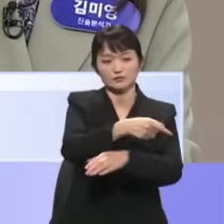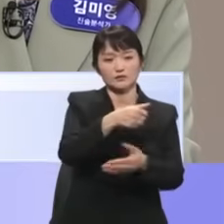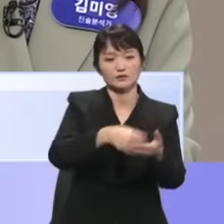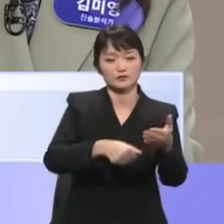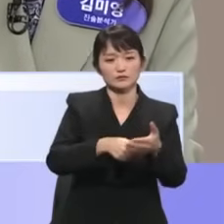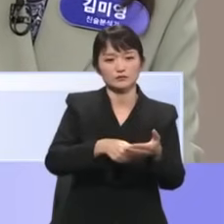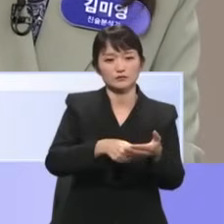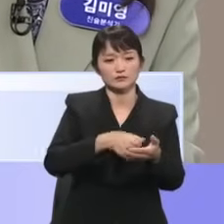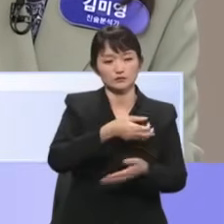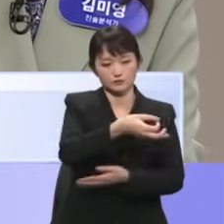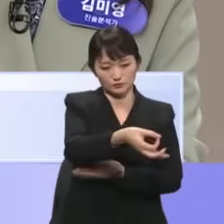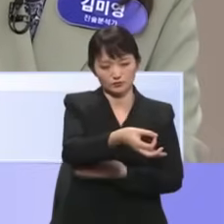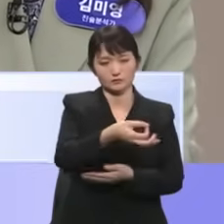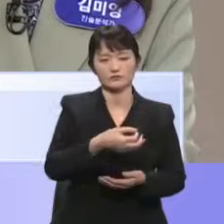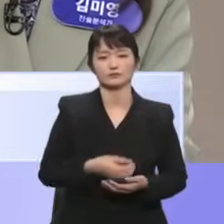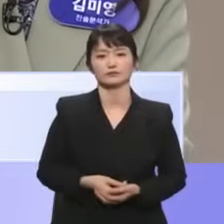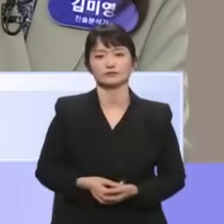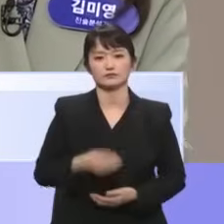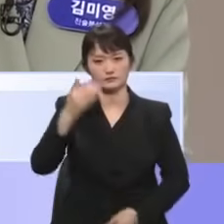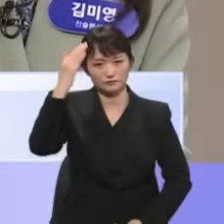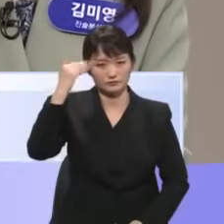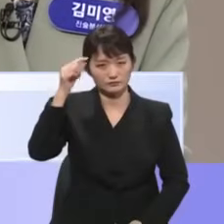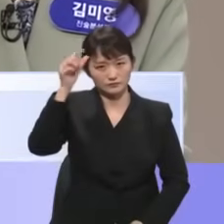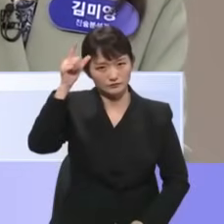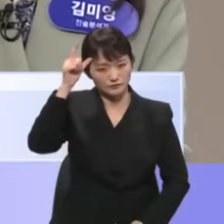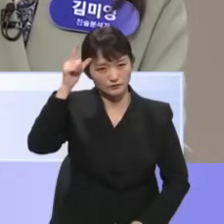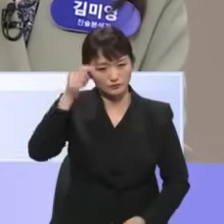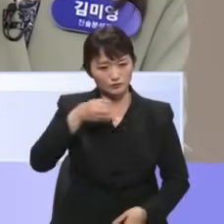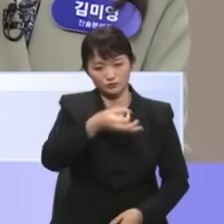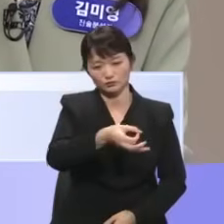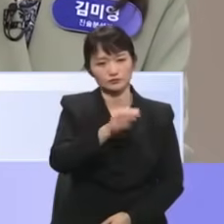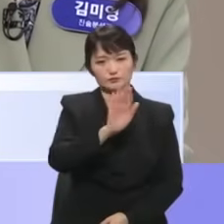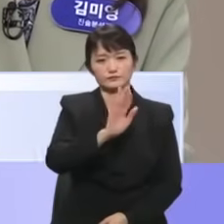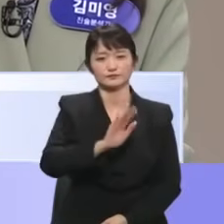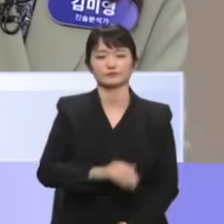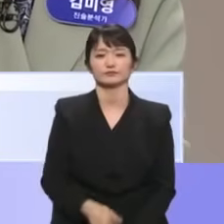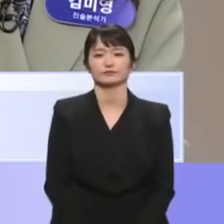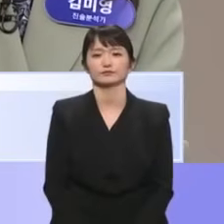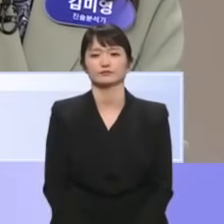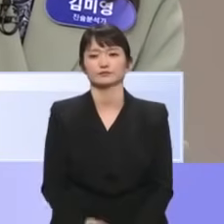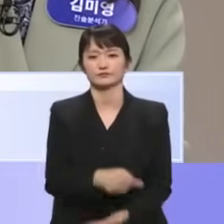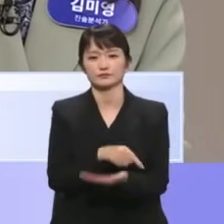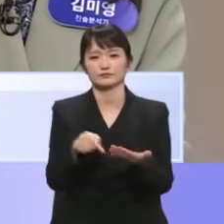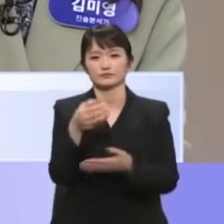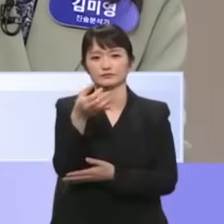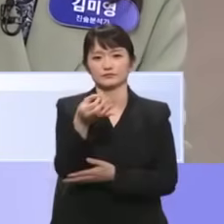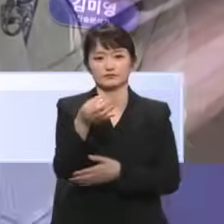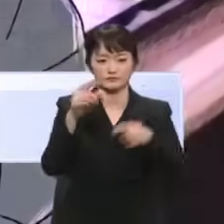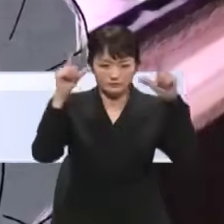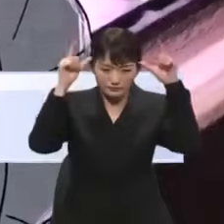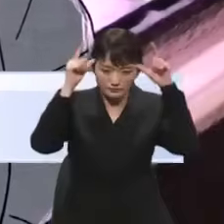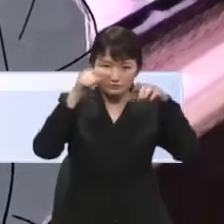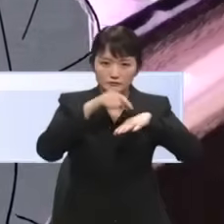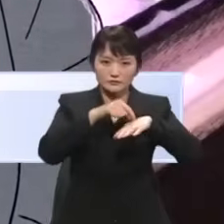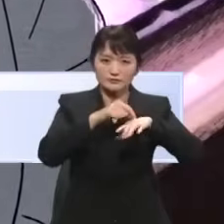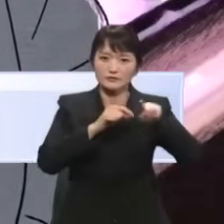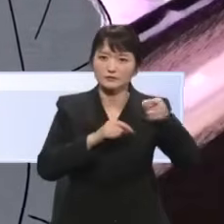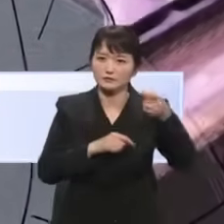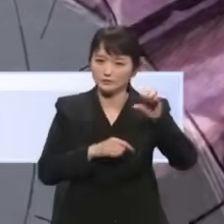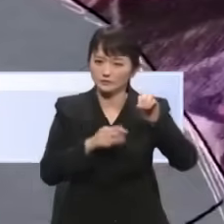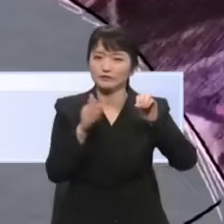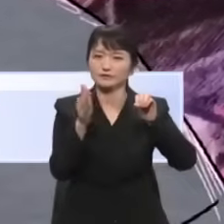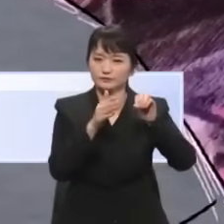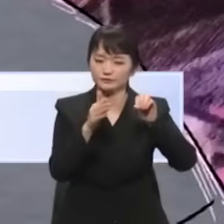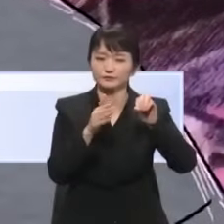이후에 어 그 한우는 이제 계산하지 않은 그런 상황이었습니다 일단 피해금액은 소국이 100만 원 정도